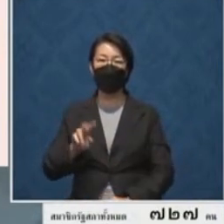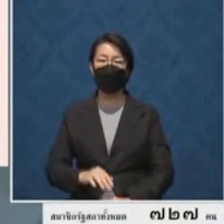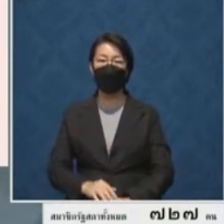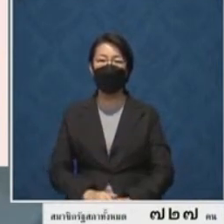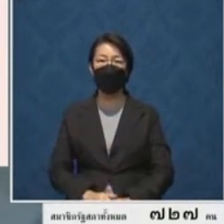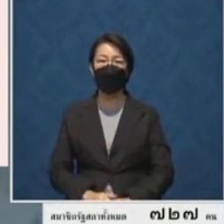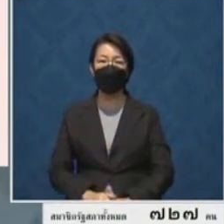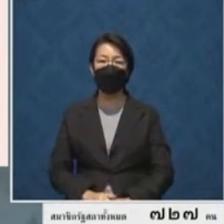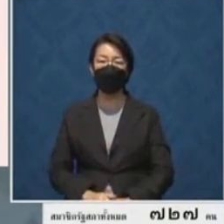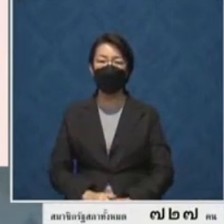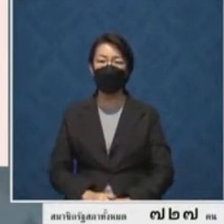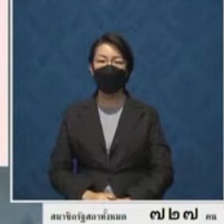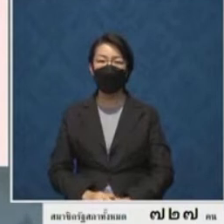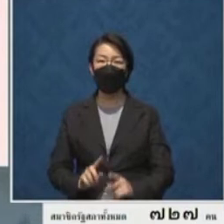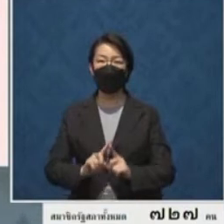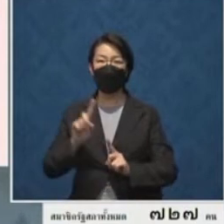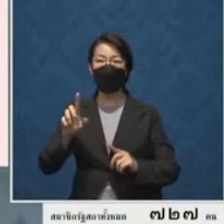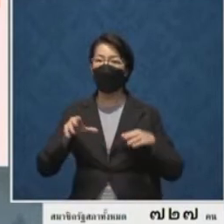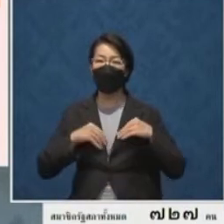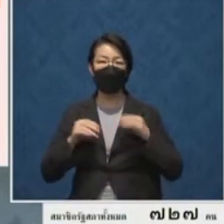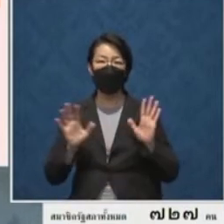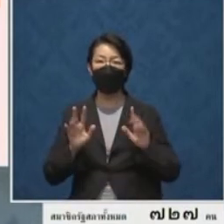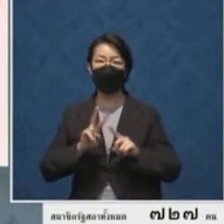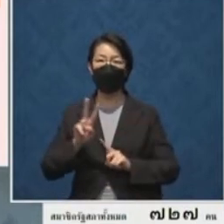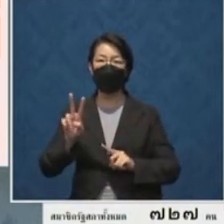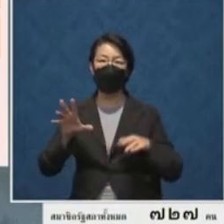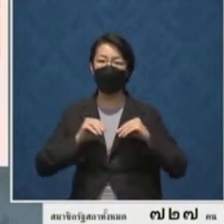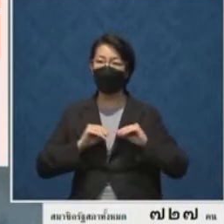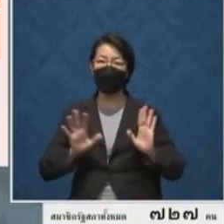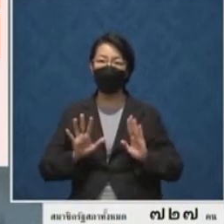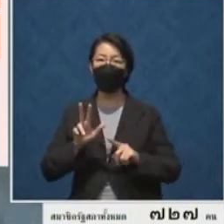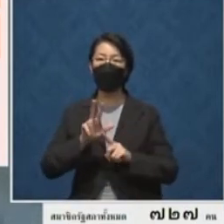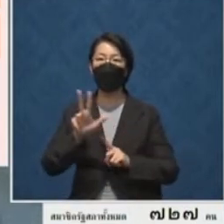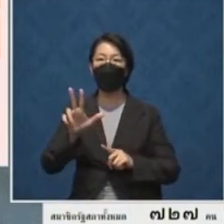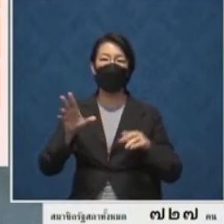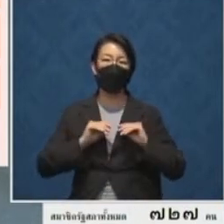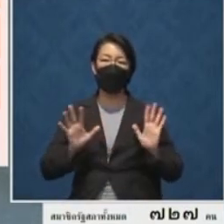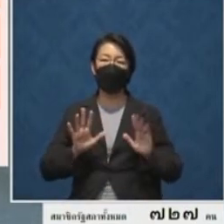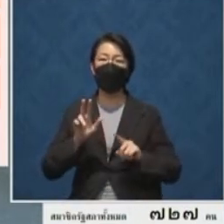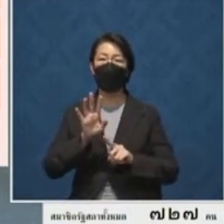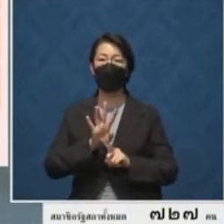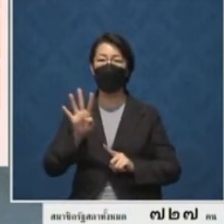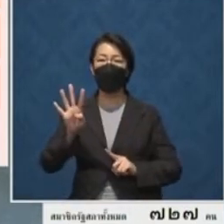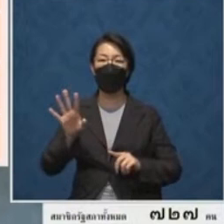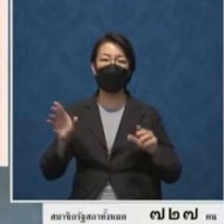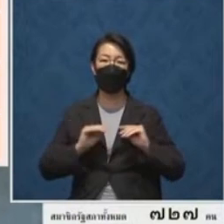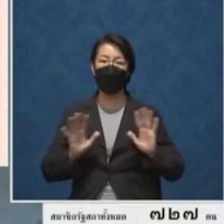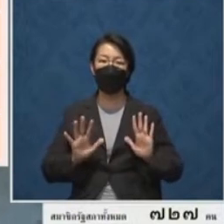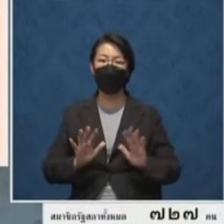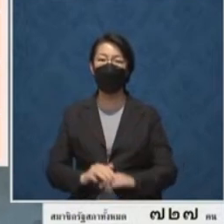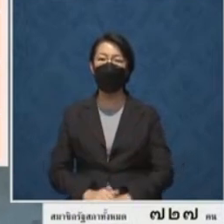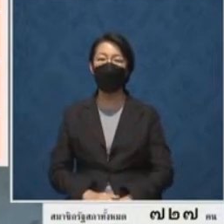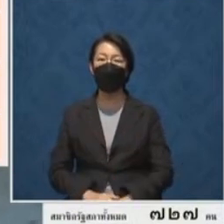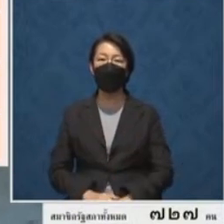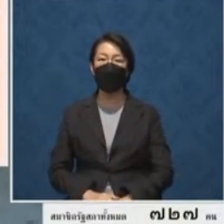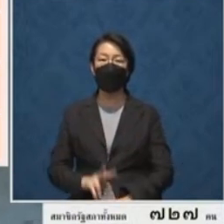1ไม่รับหลักการ2ไม่รับหลักการ3ไม่รับหลักการ4ไม่รับหลักการครับ 283นาย